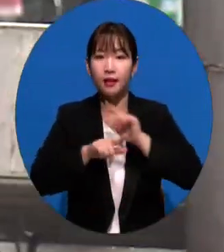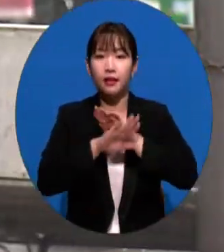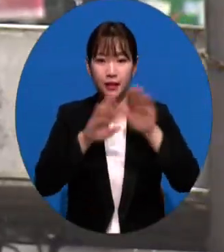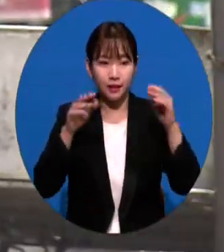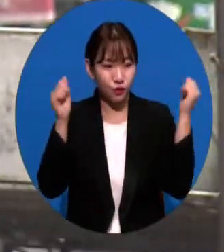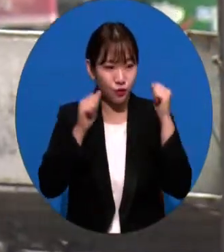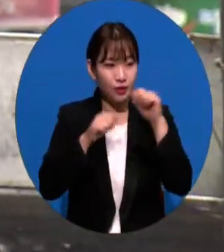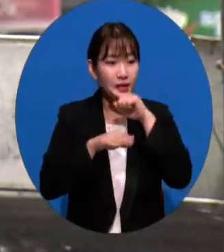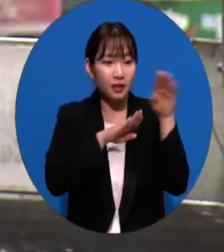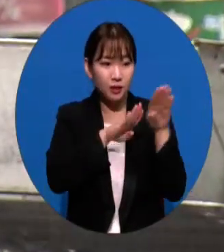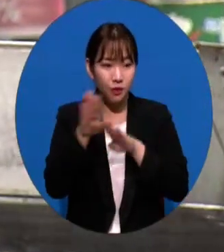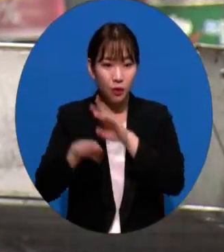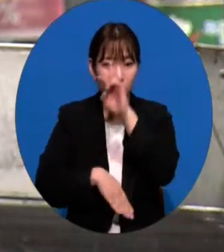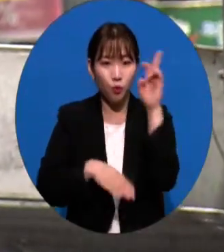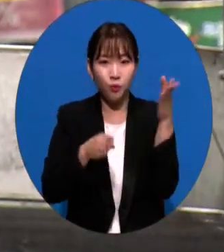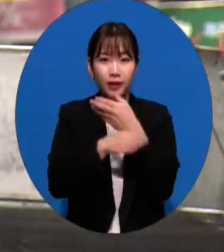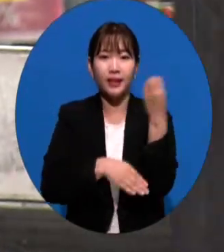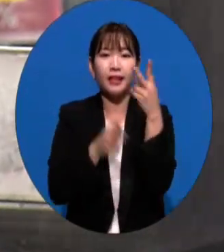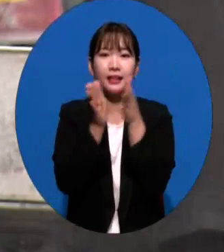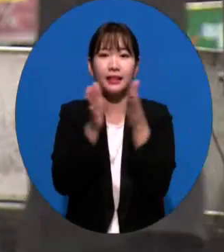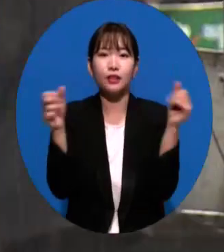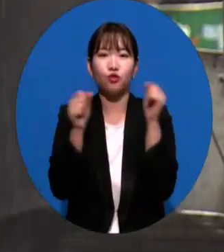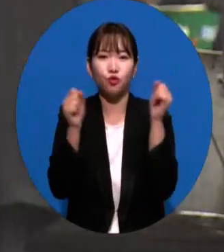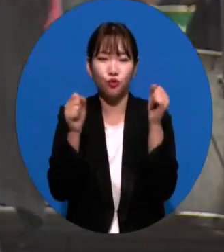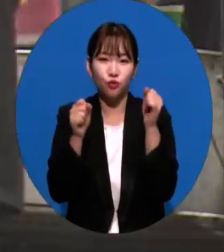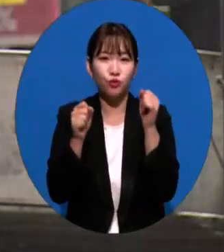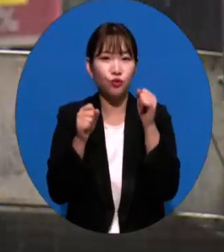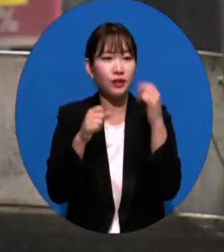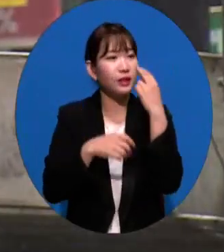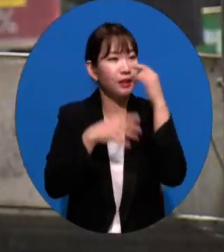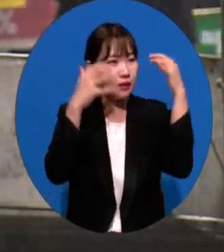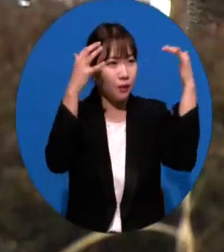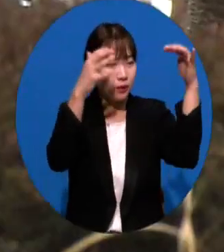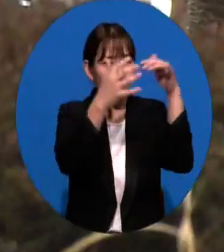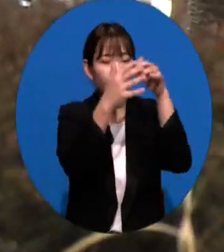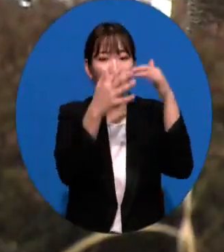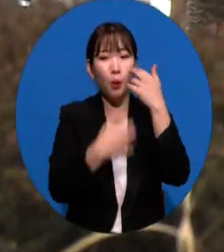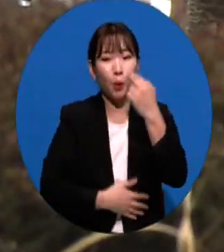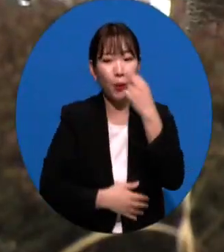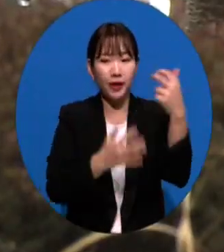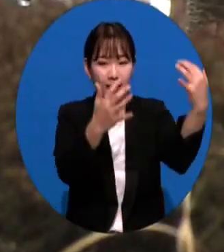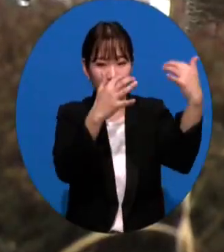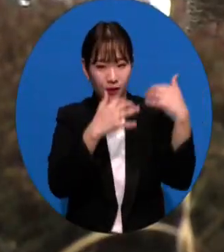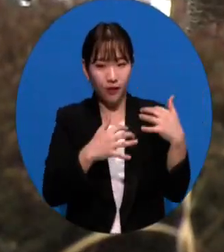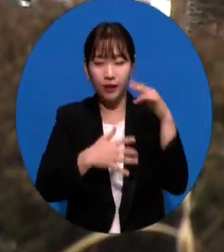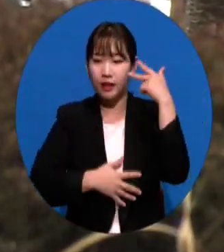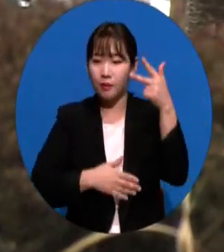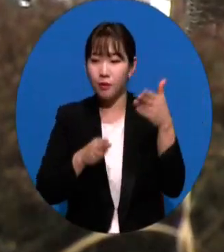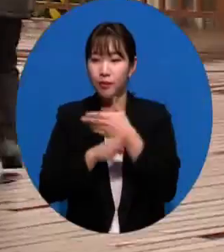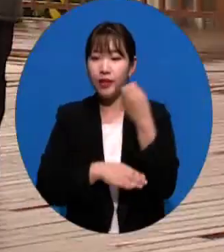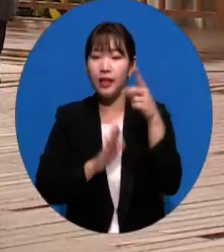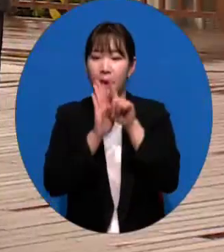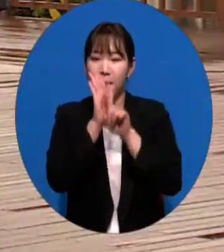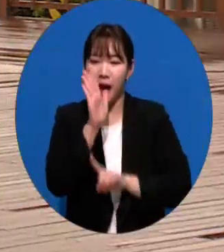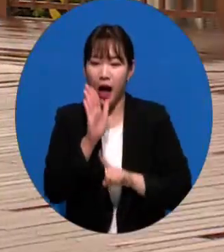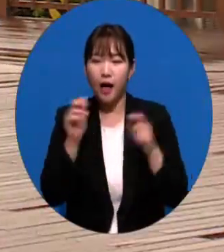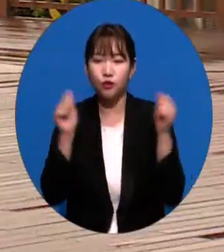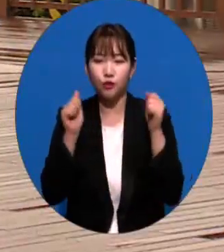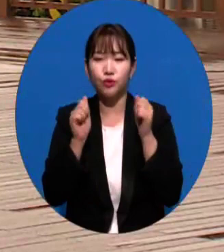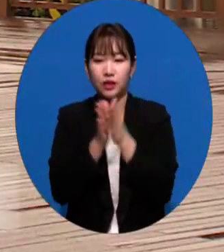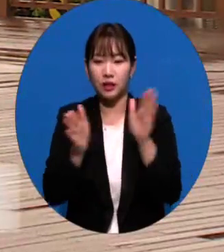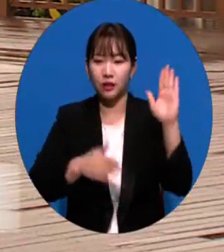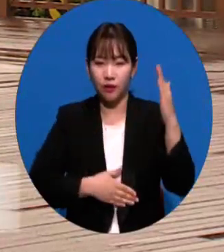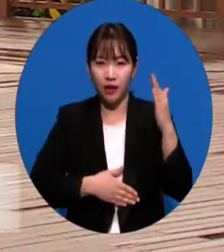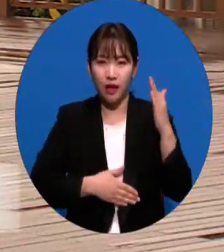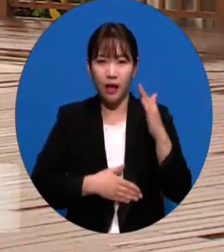추위는 일요일 오후부터 다시 시작됩니다. 찬 공기가 남아하면서 다음 주부터는 다시 영하권 추위가 이어지겠습니다.